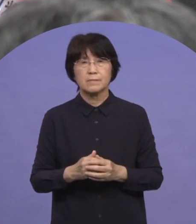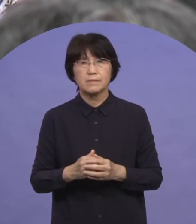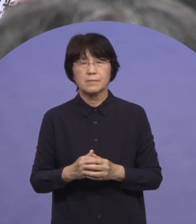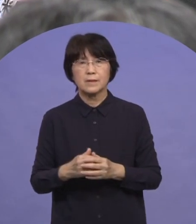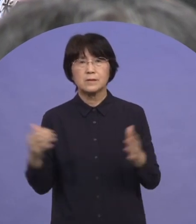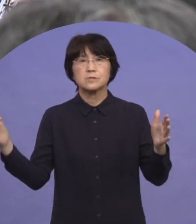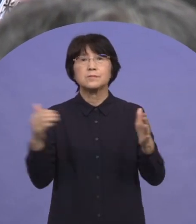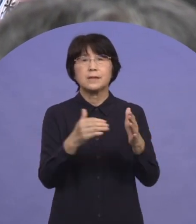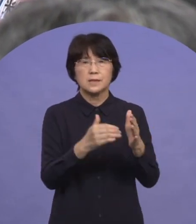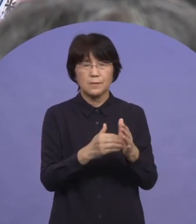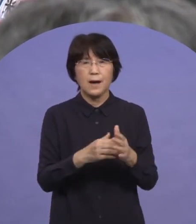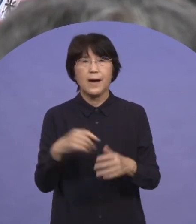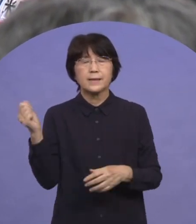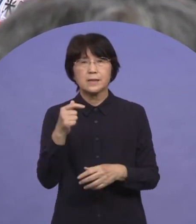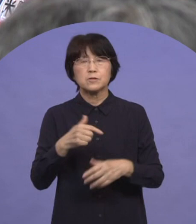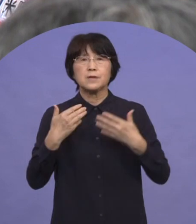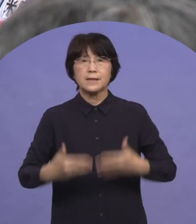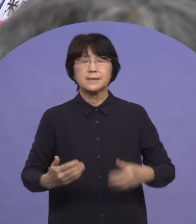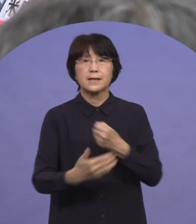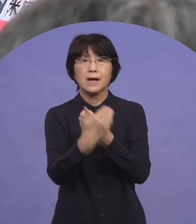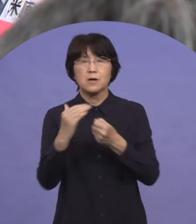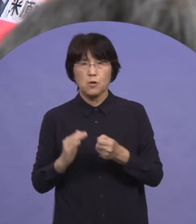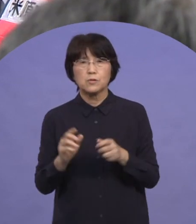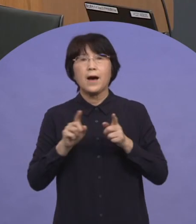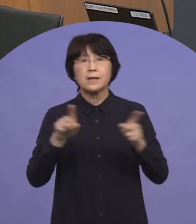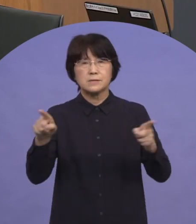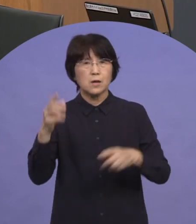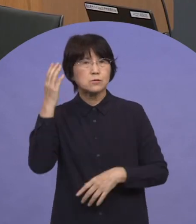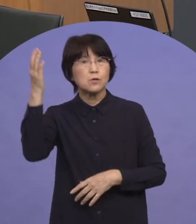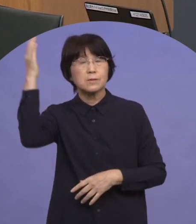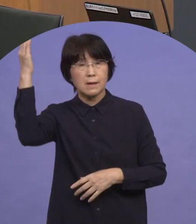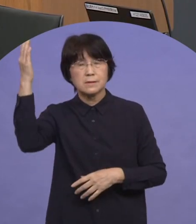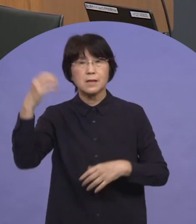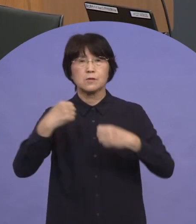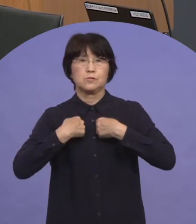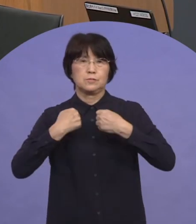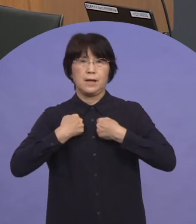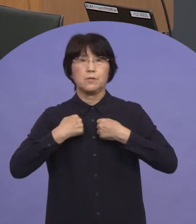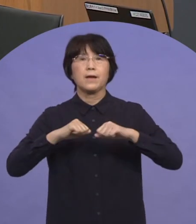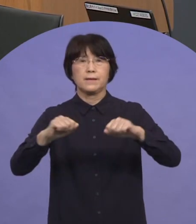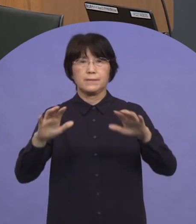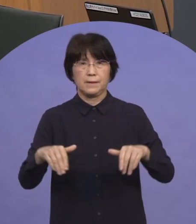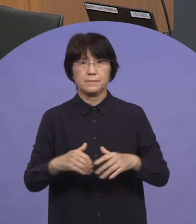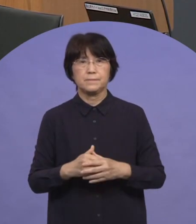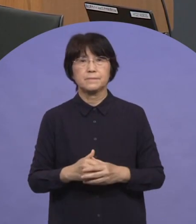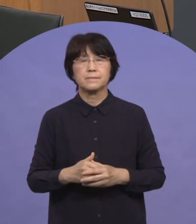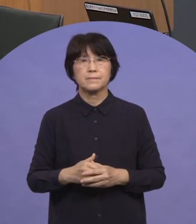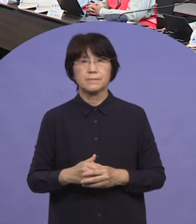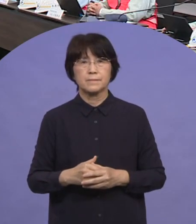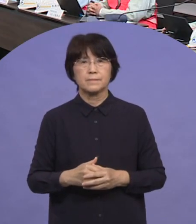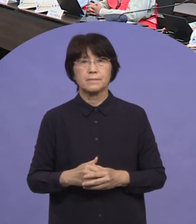終盤には緊急安全確保の発令を想定した訓練を行いました。